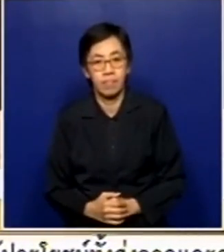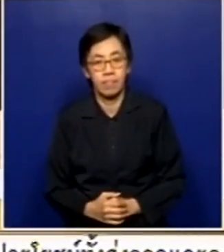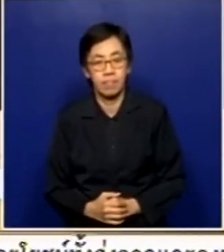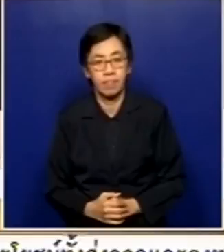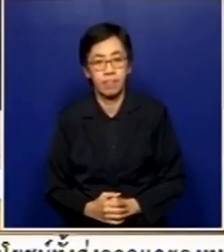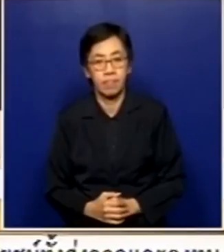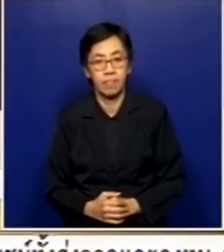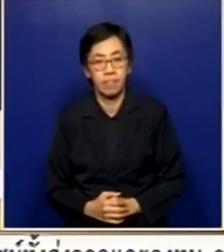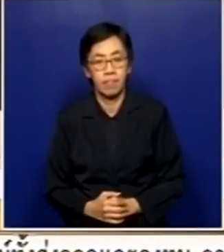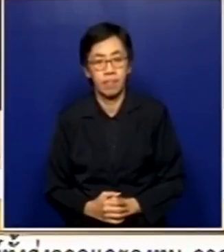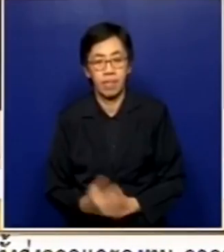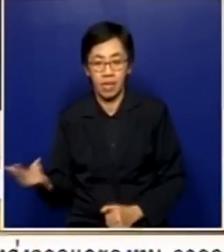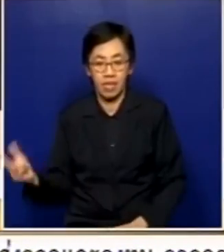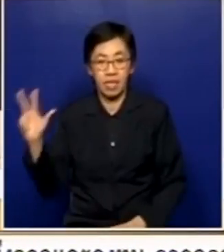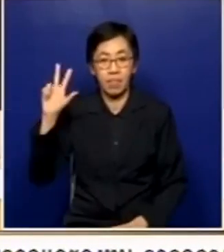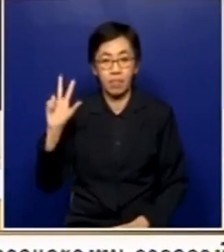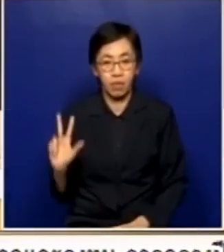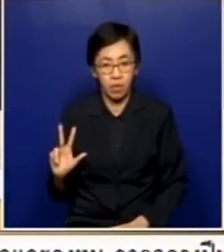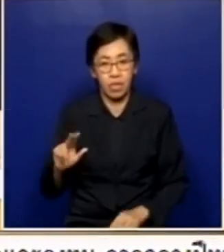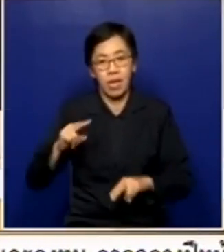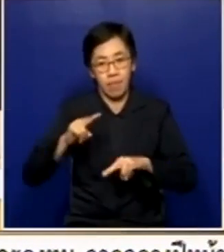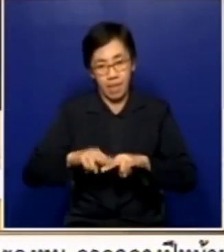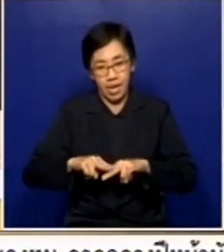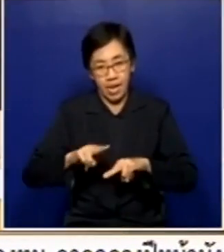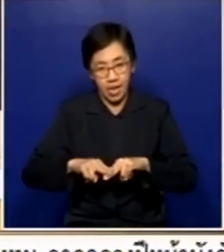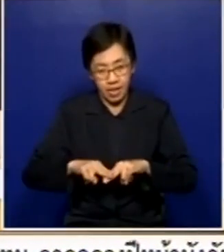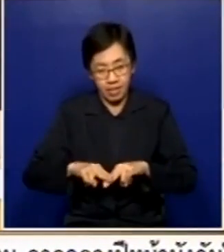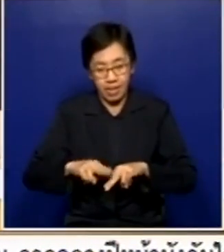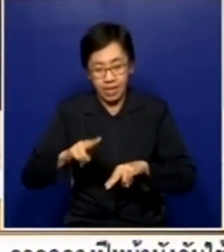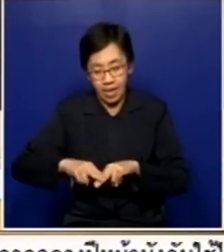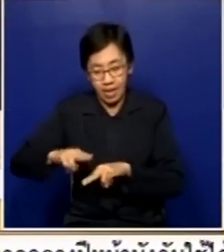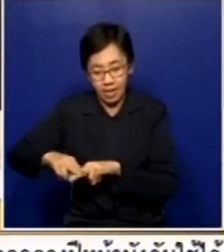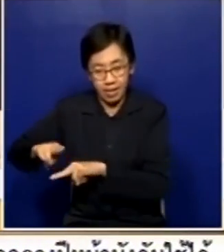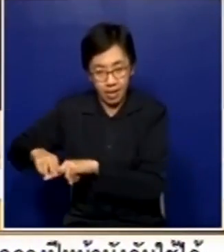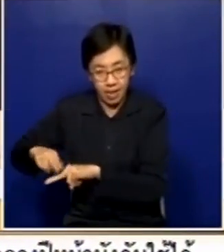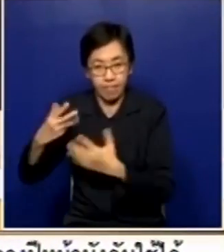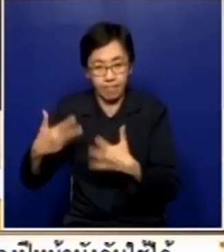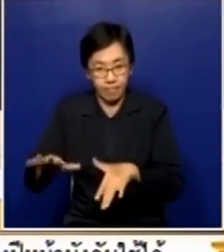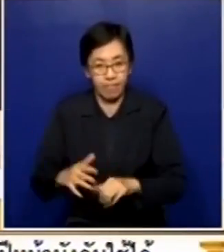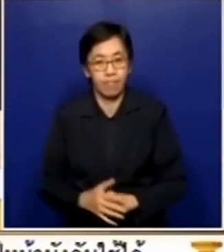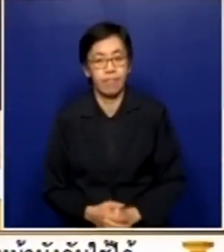ได้เข้ามานั่งแล้วที่ประชุมแห่งนี้แล้วนะครับ